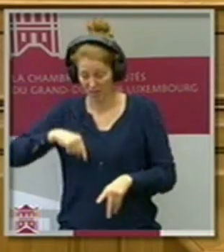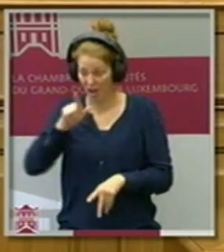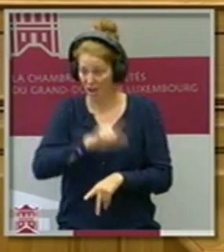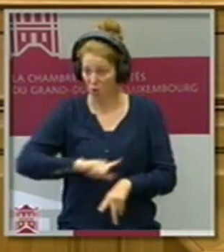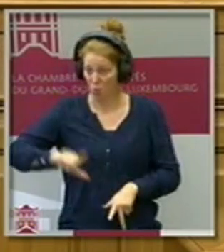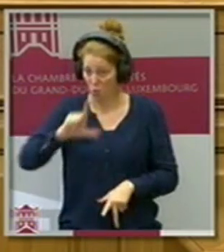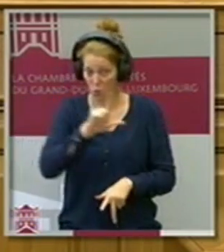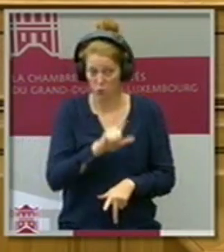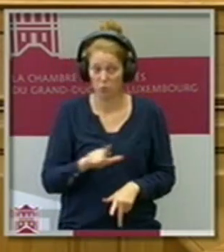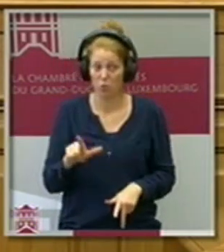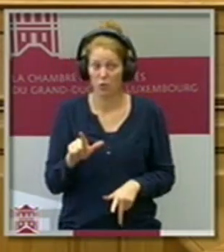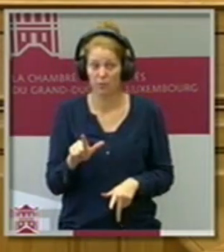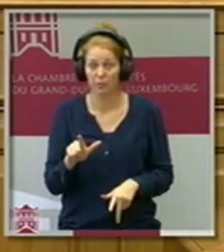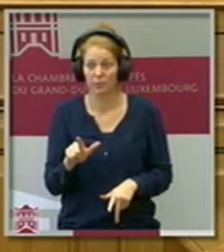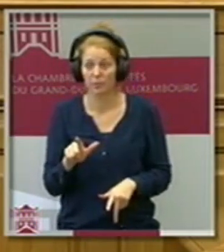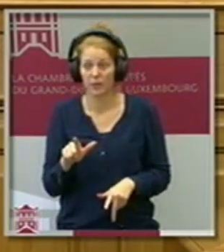erst gesagt.